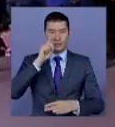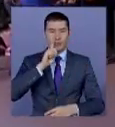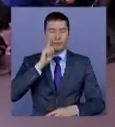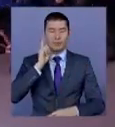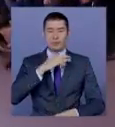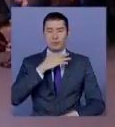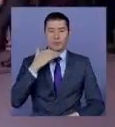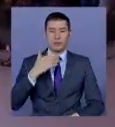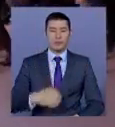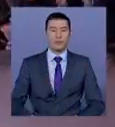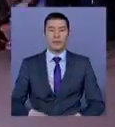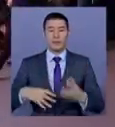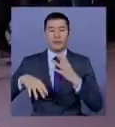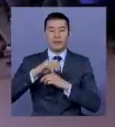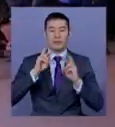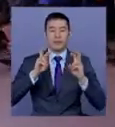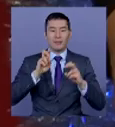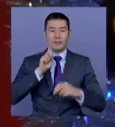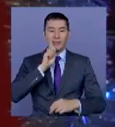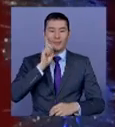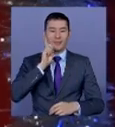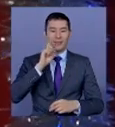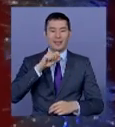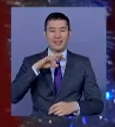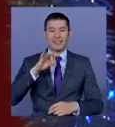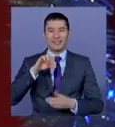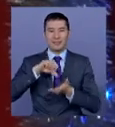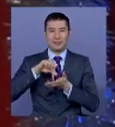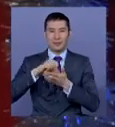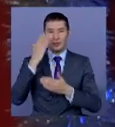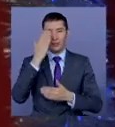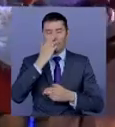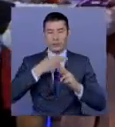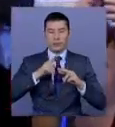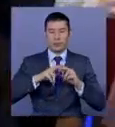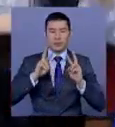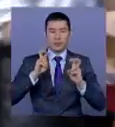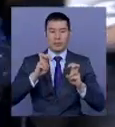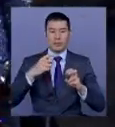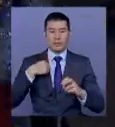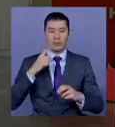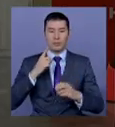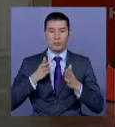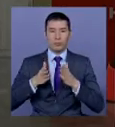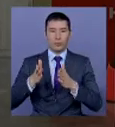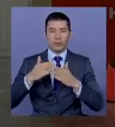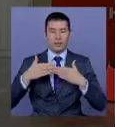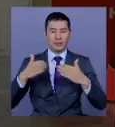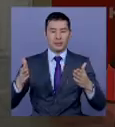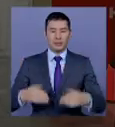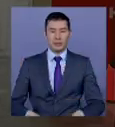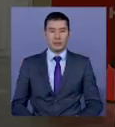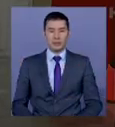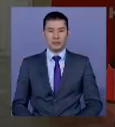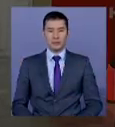барынша үлестерін қосуда. Мәселен, жас актер Ерлан Әлиұлы жастар жылы басталғалы өнерді жолым ашылды дейді. Биыл